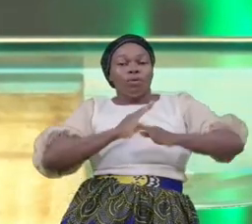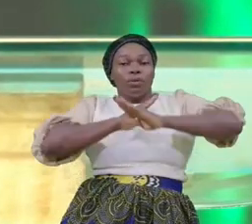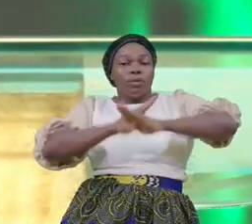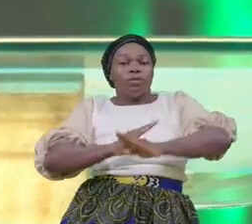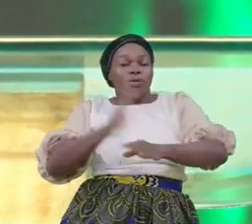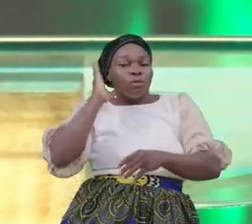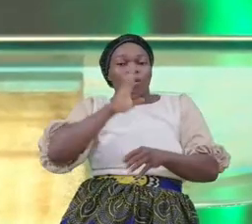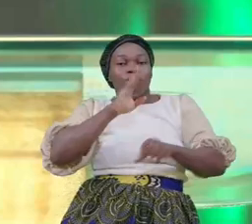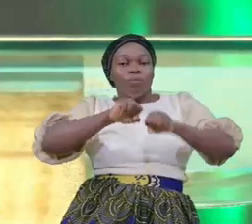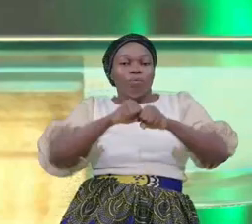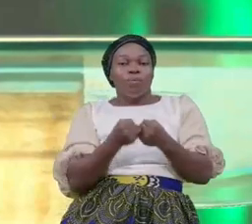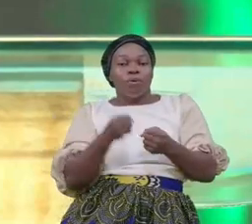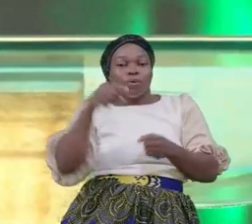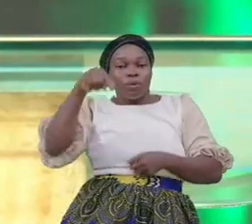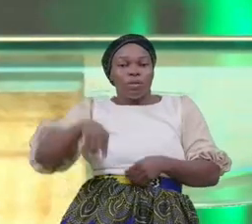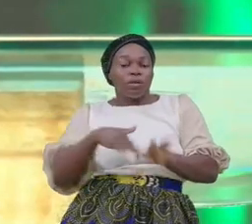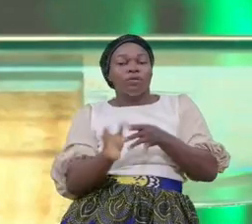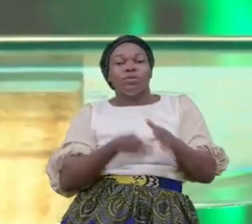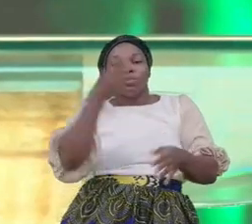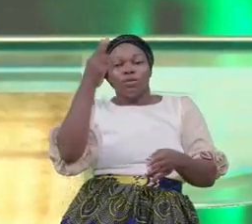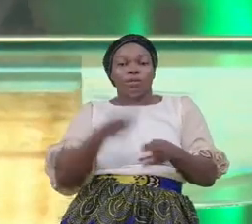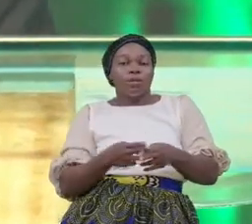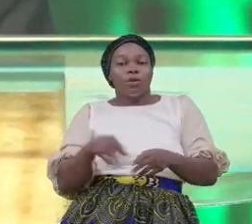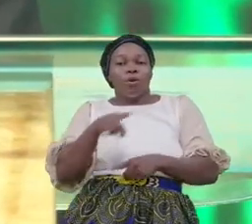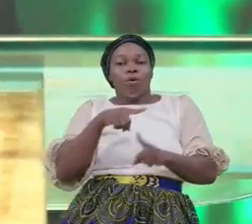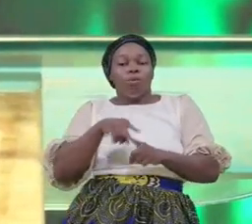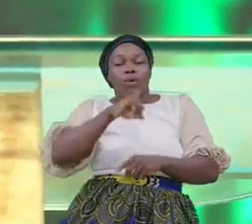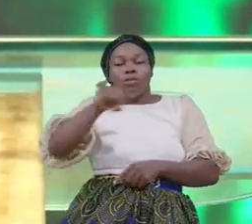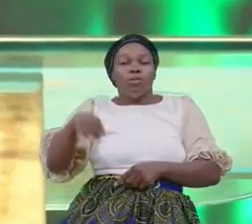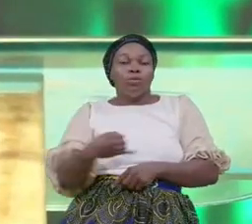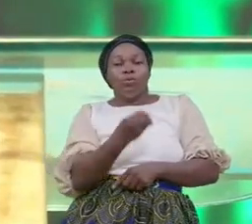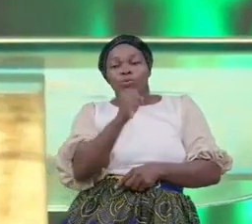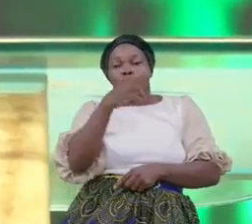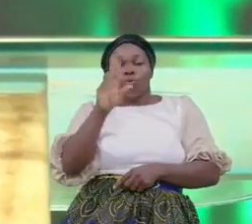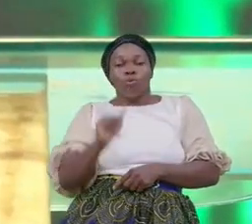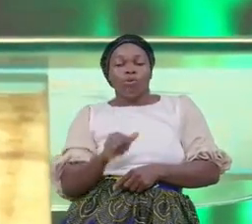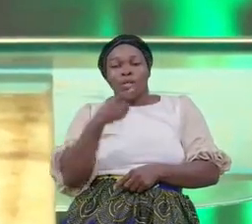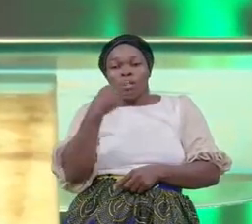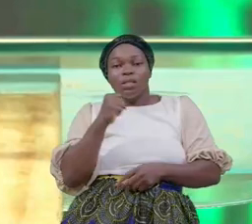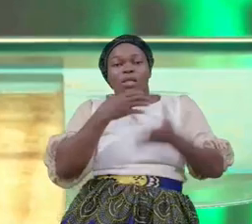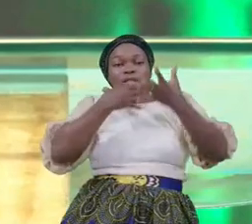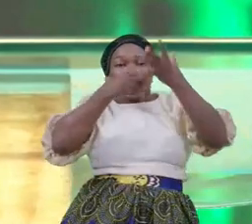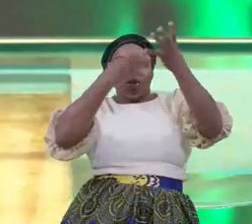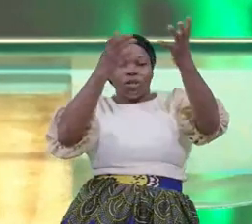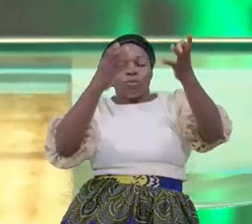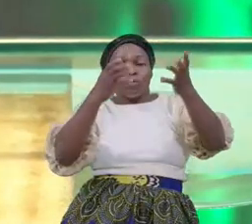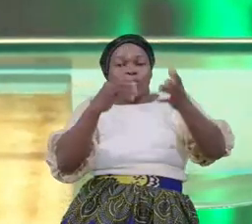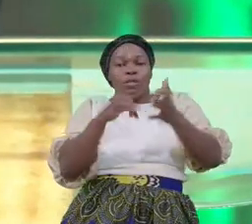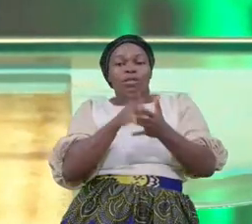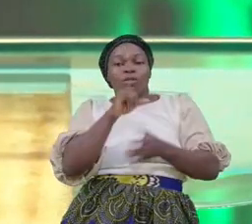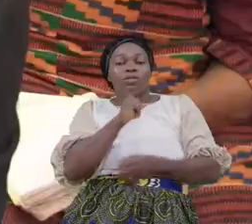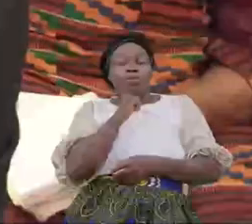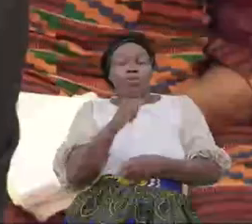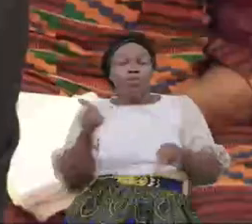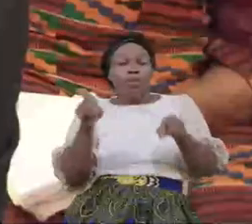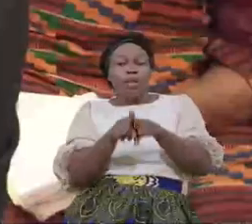C'était des cris de foi lorsque Jésus a dit crier. N'était pas que d'accord. Pourquoi on crie? Regardez les murailles là-bas. Pourquoi